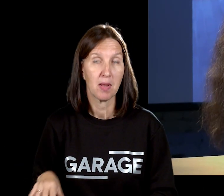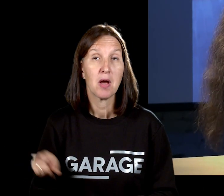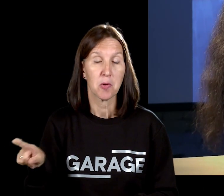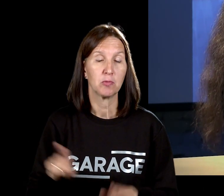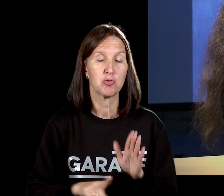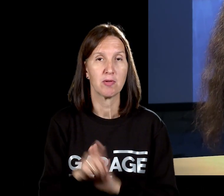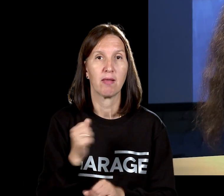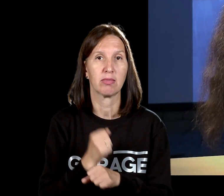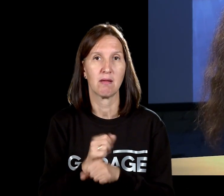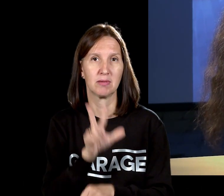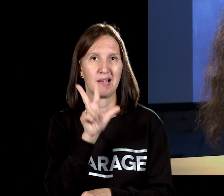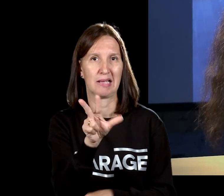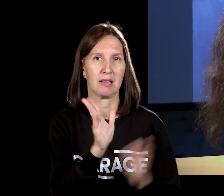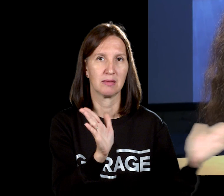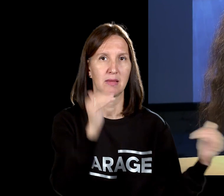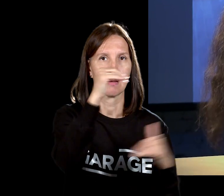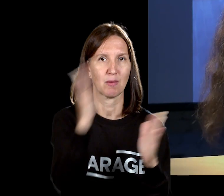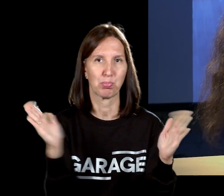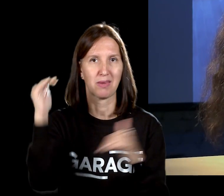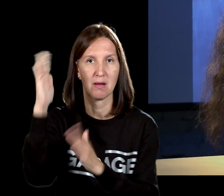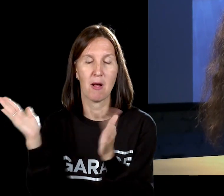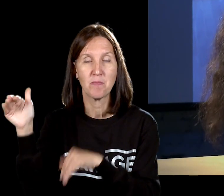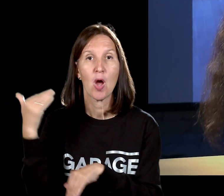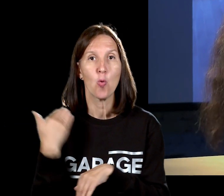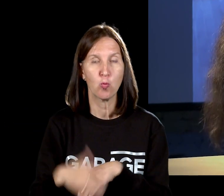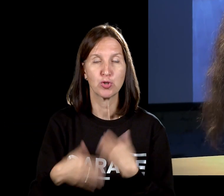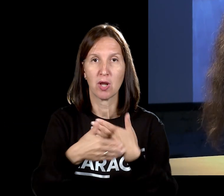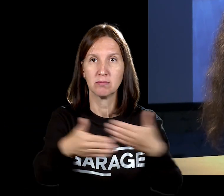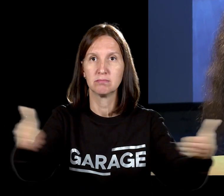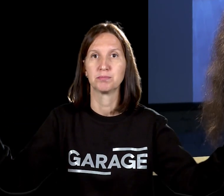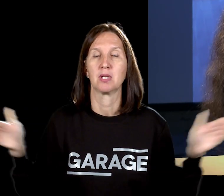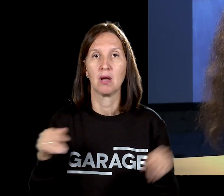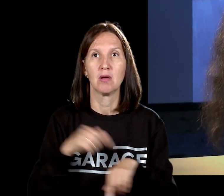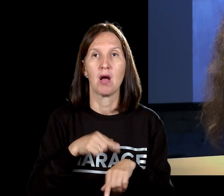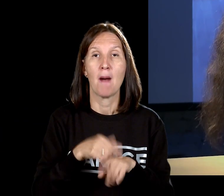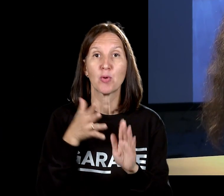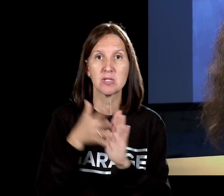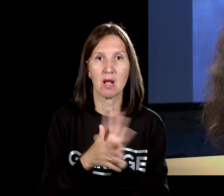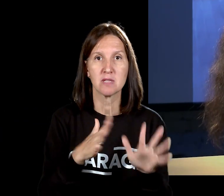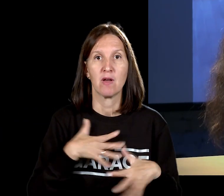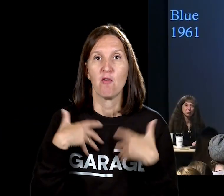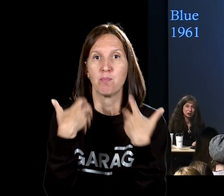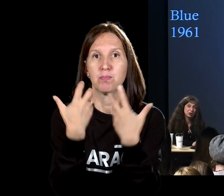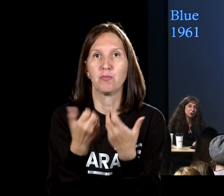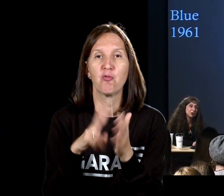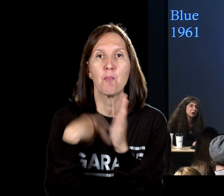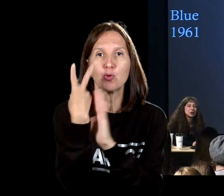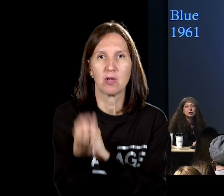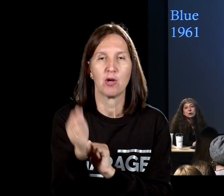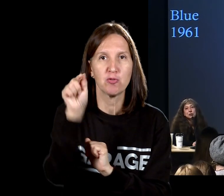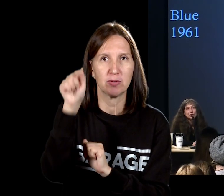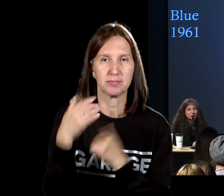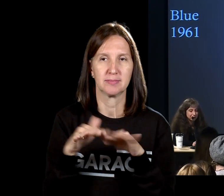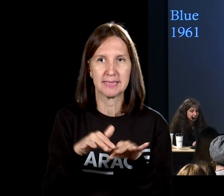работать триптихами, которые оказываются уже пространством, впускающим в себя зрителя, да, пространством, которое как бы организовано так